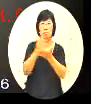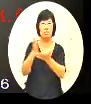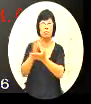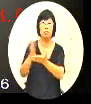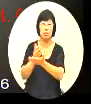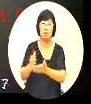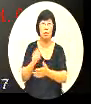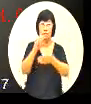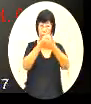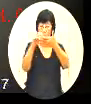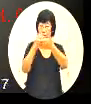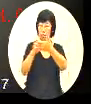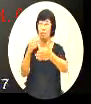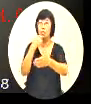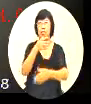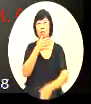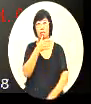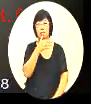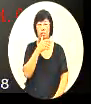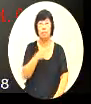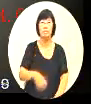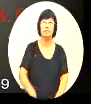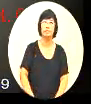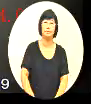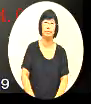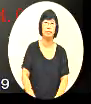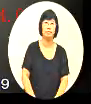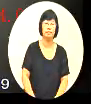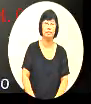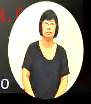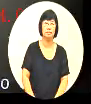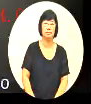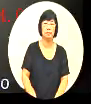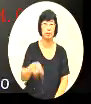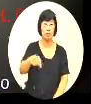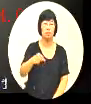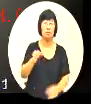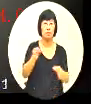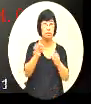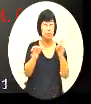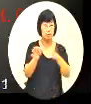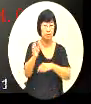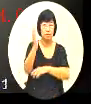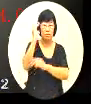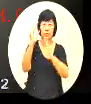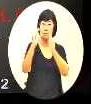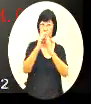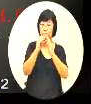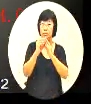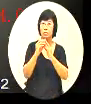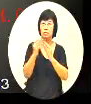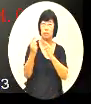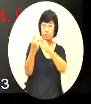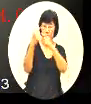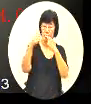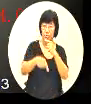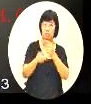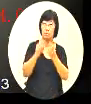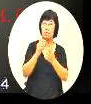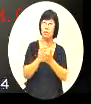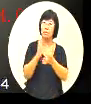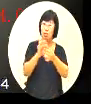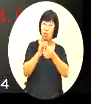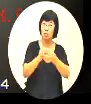糊，我也念给大家听了哈。那么这是这一次财政局来议会那个施政报告哈的一